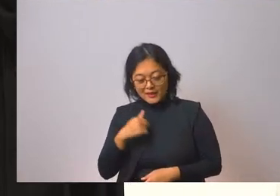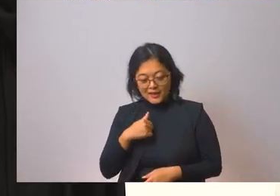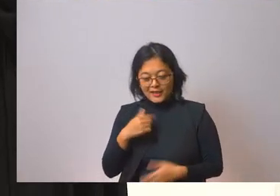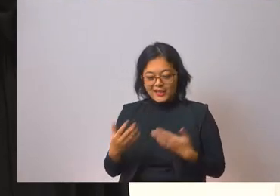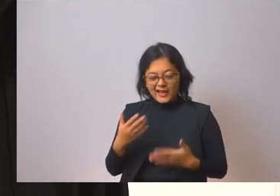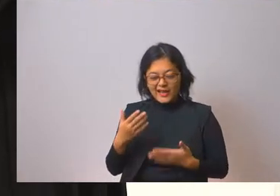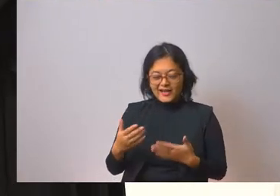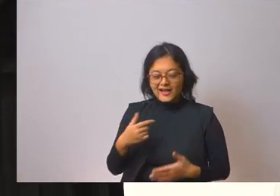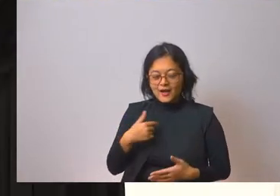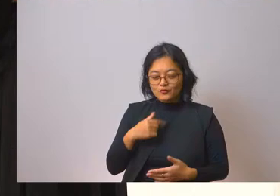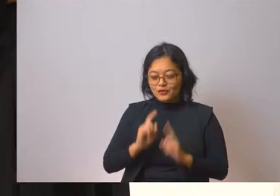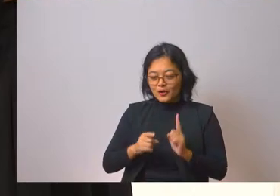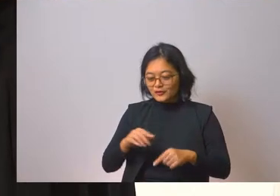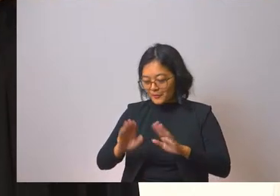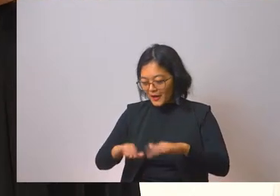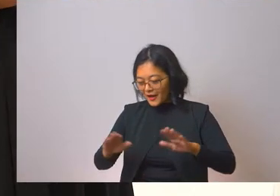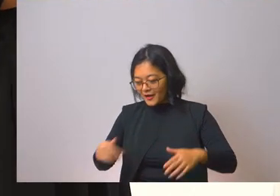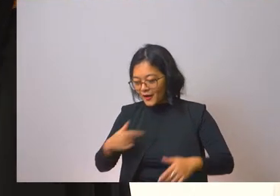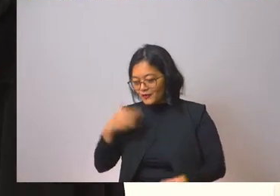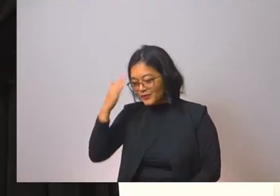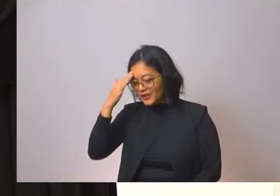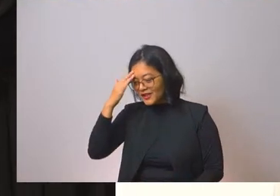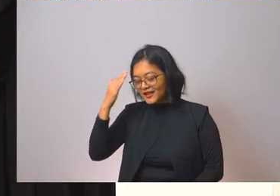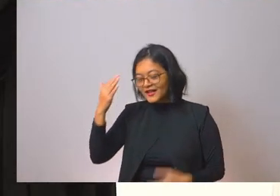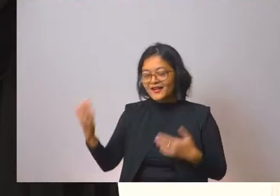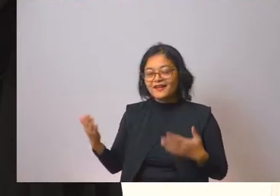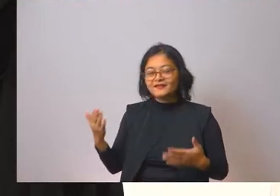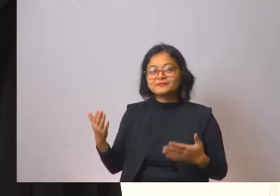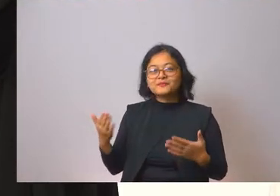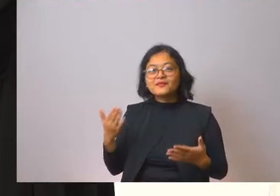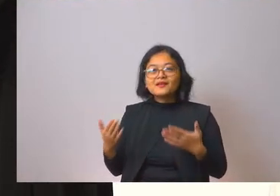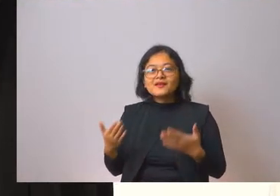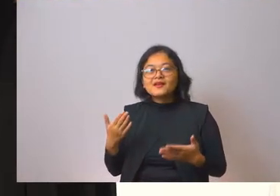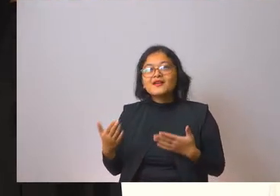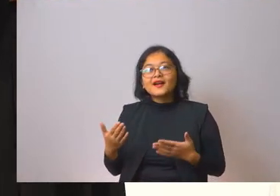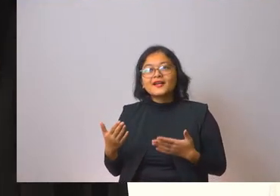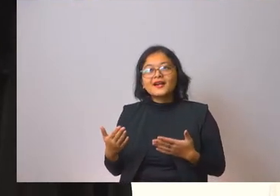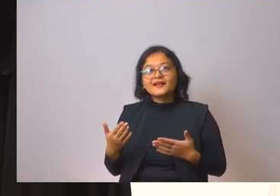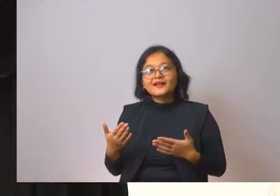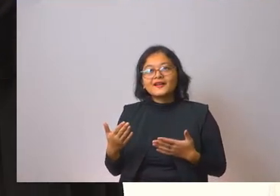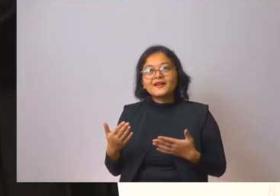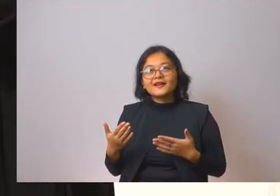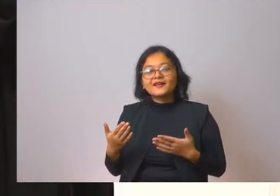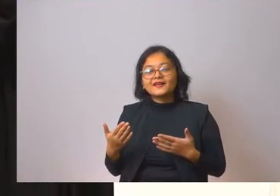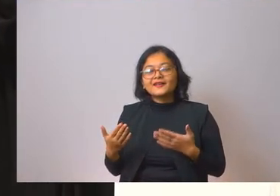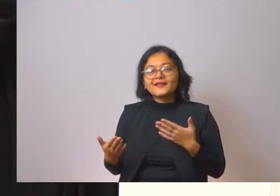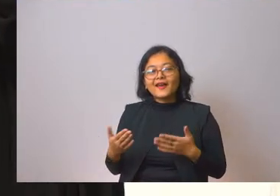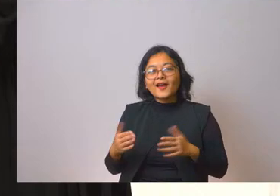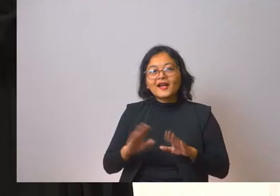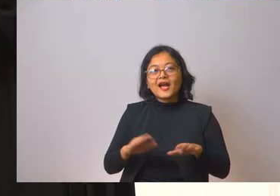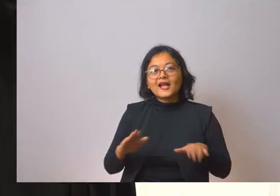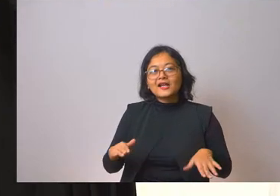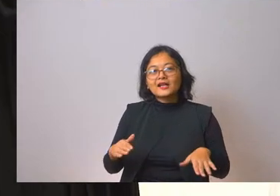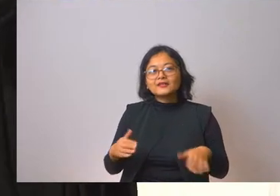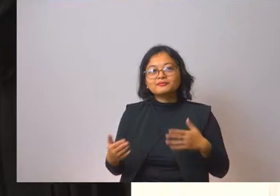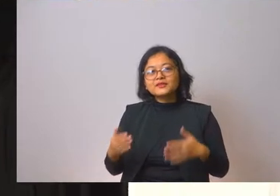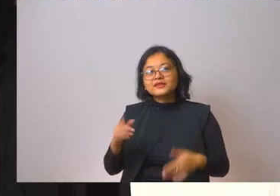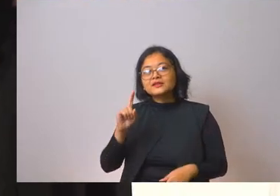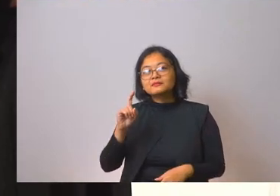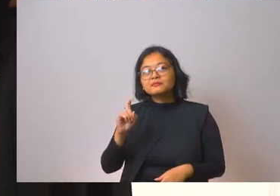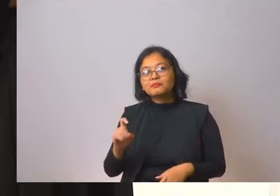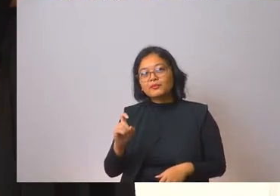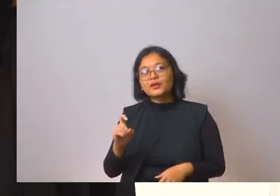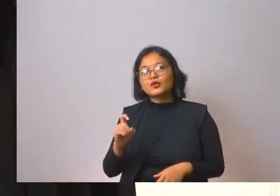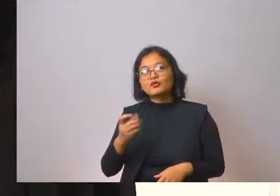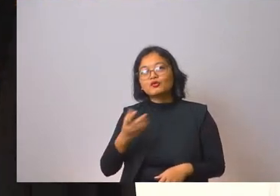macam. Kadang-kadang kita lupa bahwa anak-anak juga membutuhkan kesenangan, bermain bersama